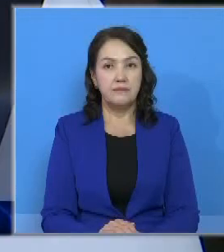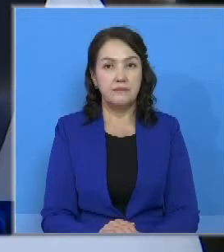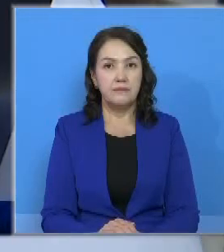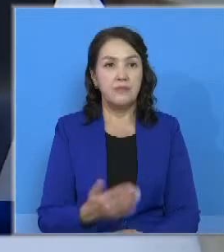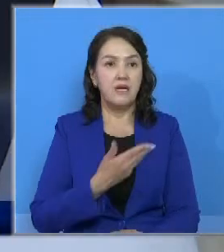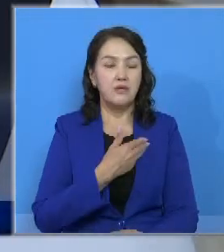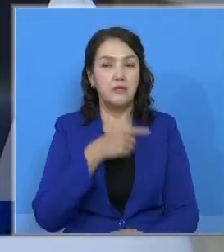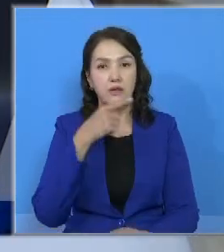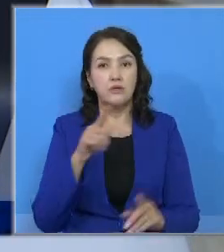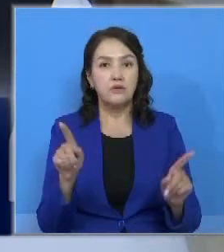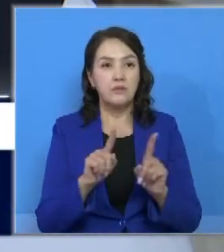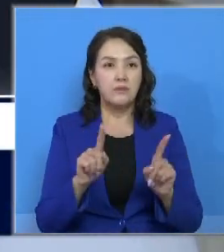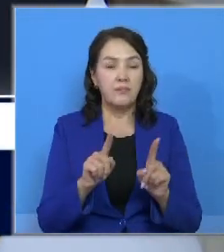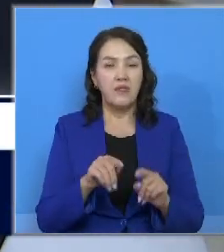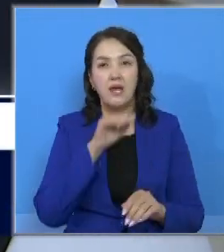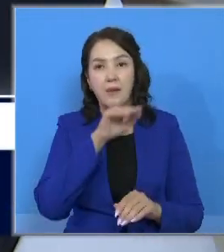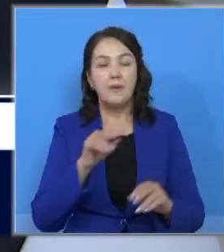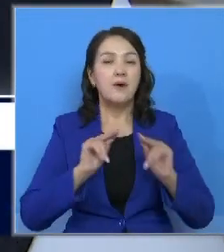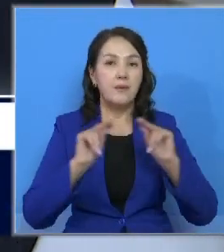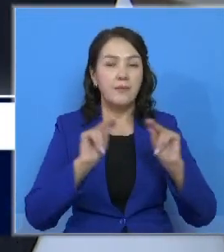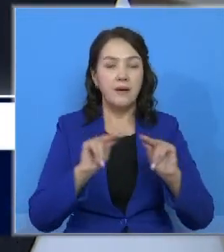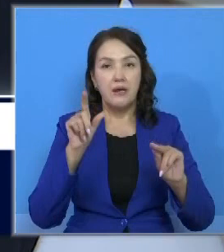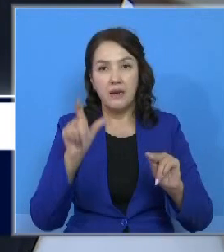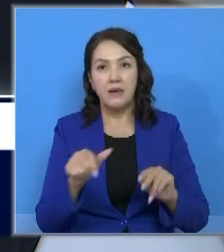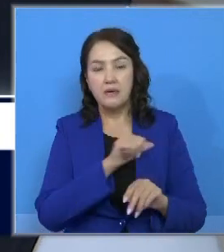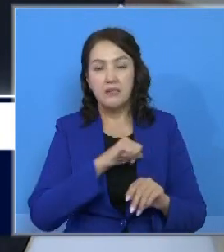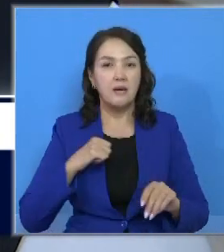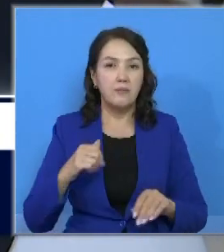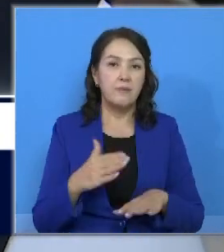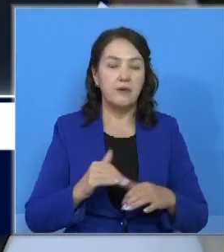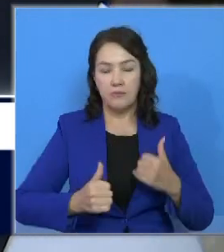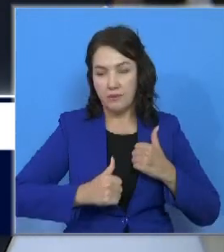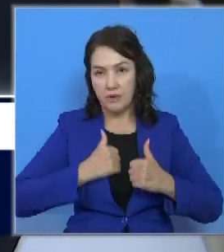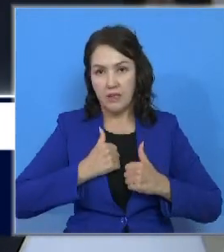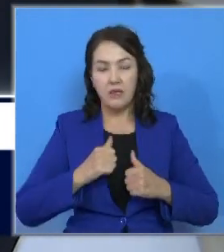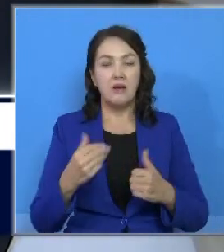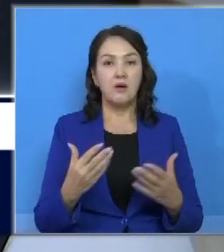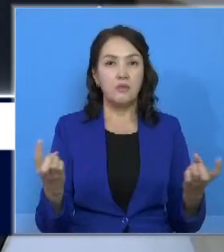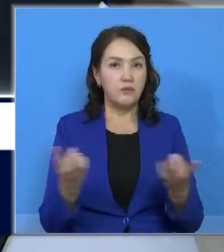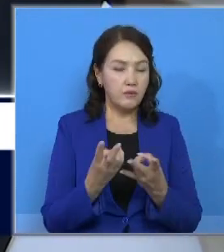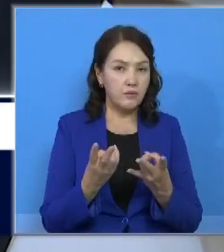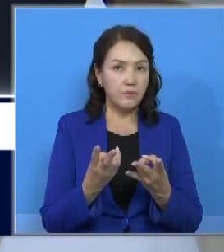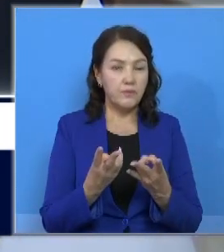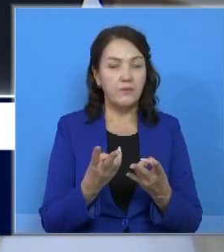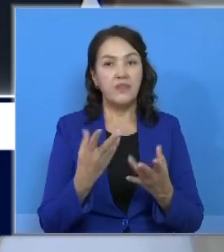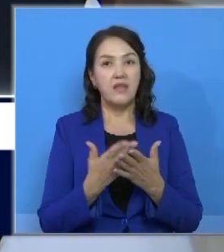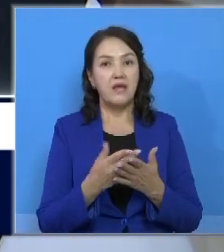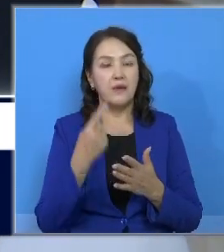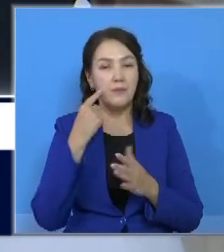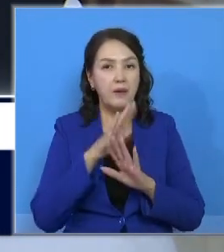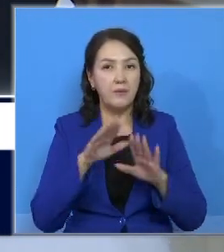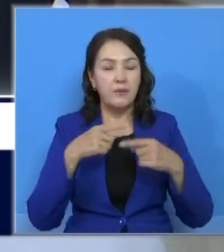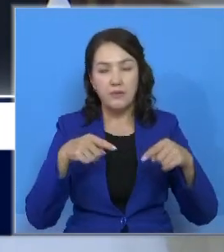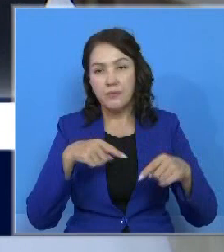Я хочу сказать, что профессия учителя – это, наверное, самая благородная, самая востребованная, не в обиду будет